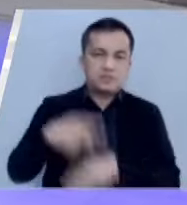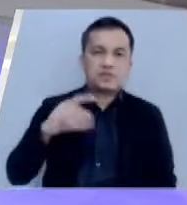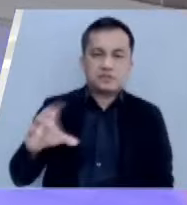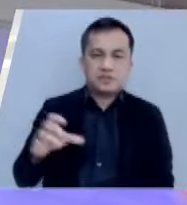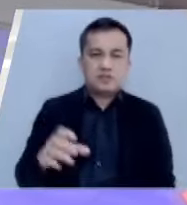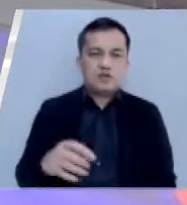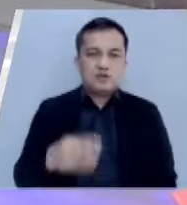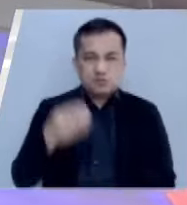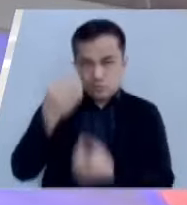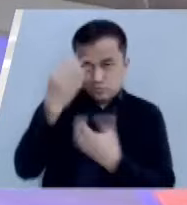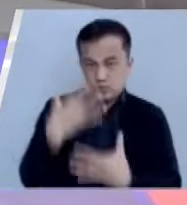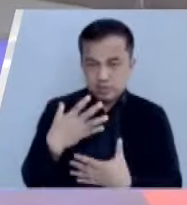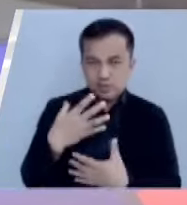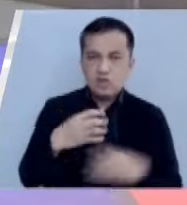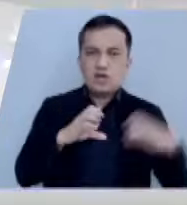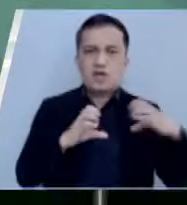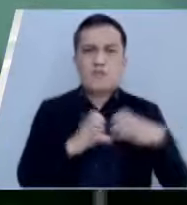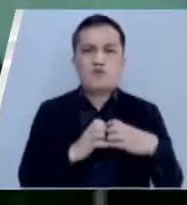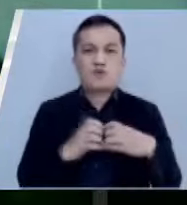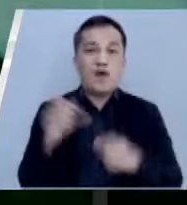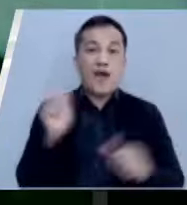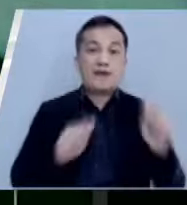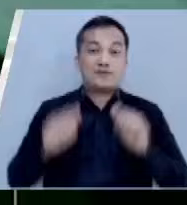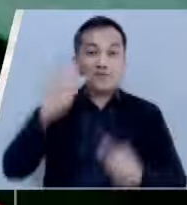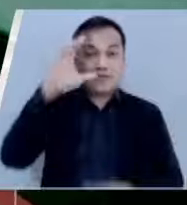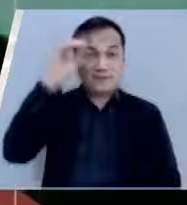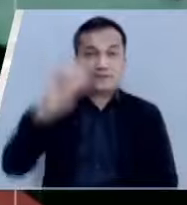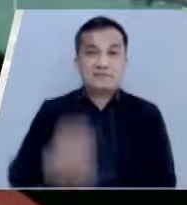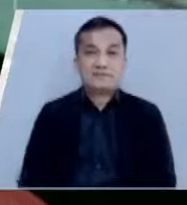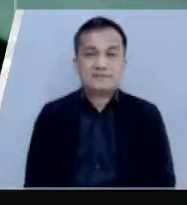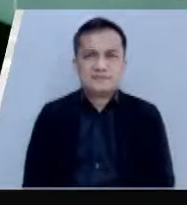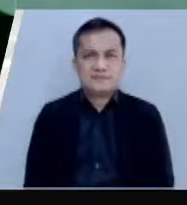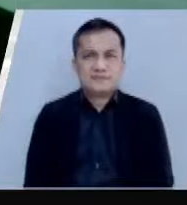inyong Kapuso Action Man!